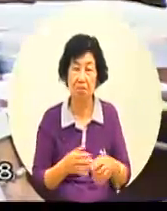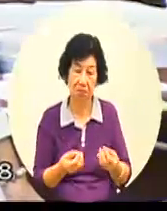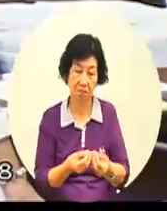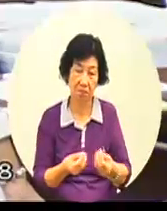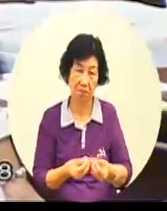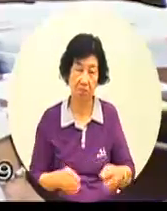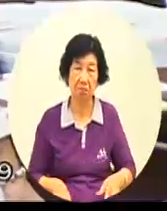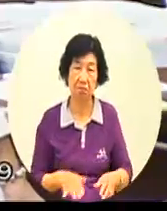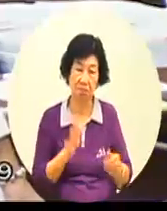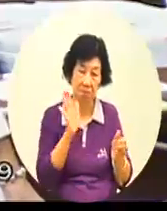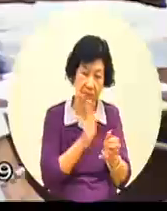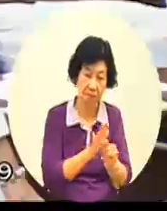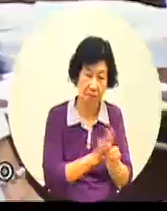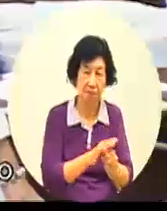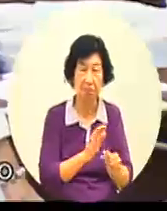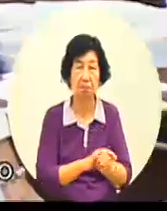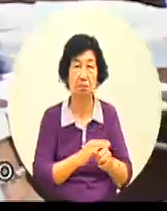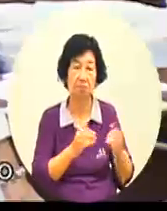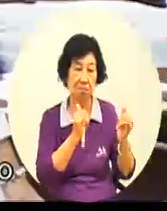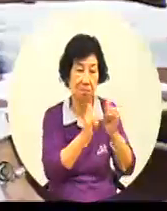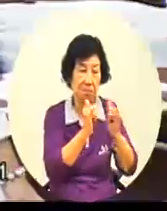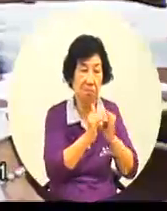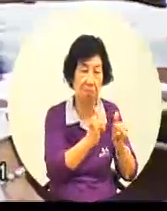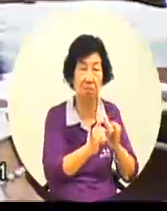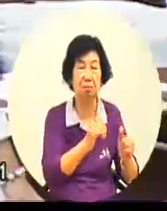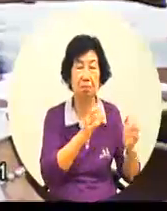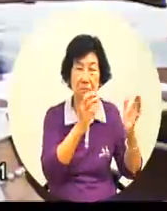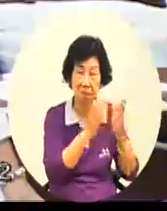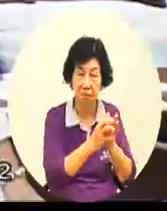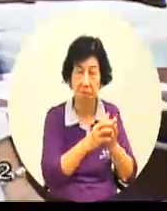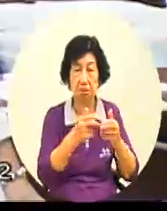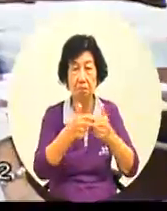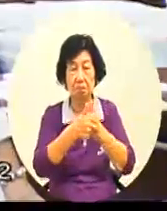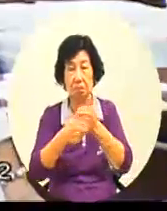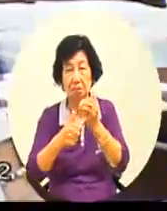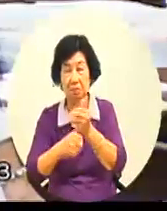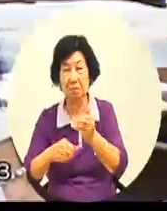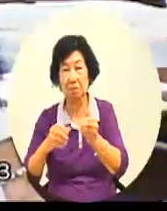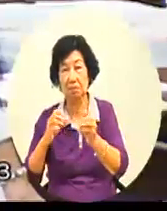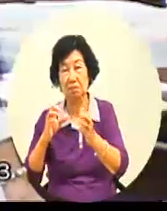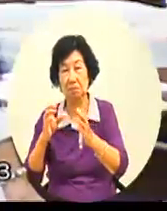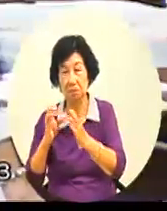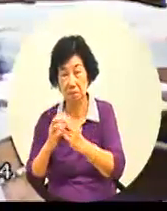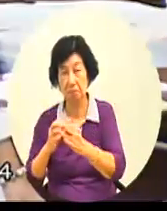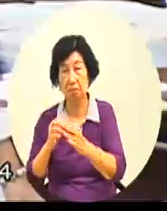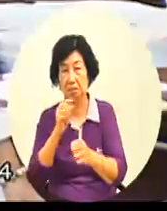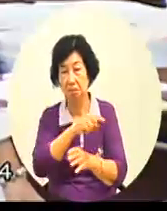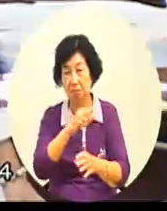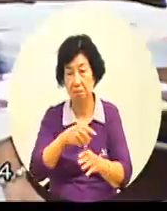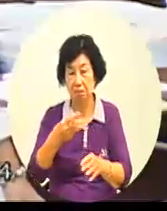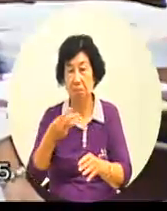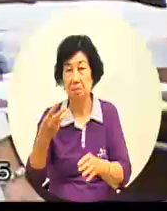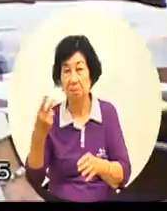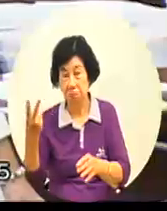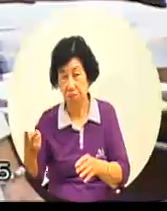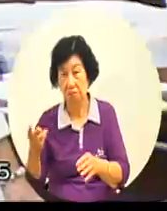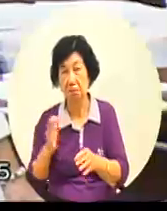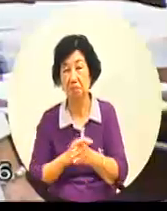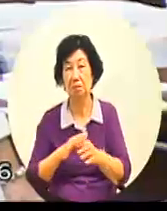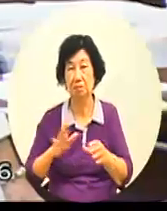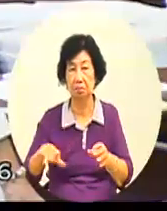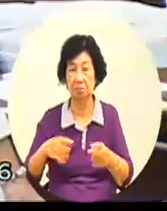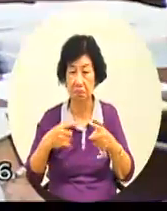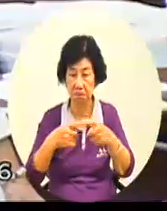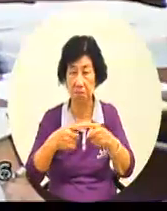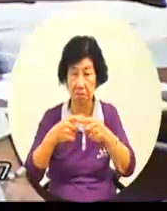协助社会局来达到招募，让这个人力够，让我们的社会局在这里训练的时候有这样充足的